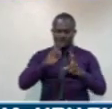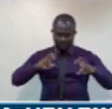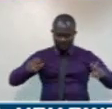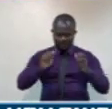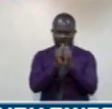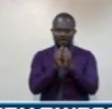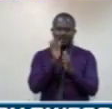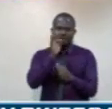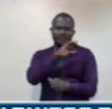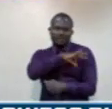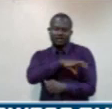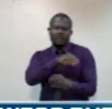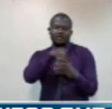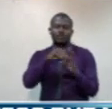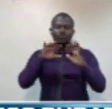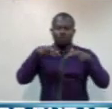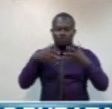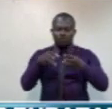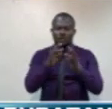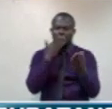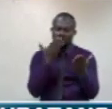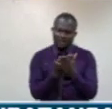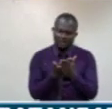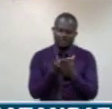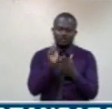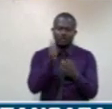cyangwa tuzungukiramo n'ubuhe buryo bwiza